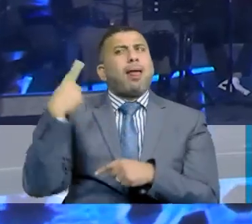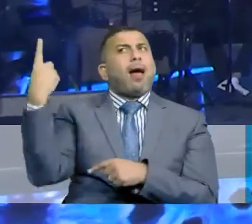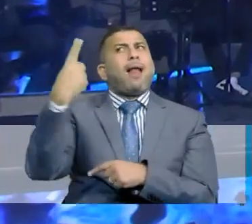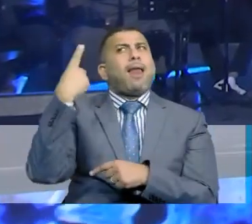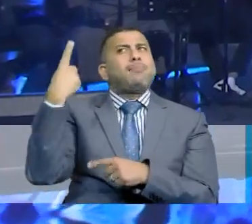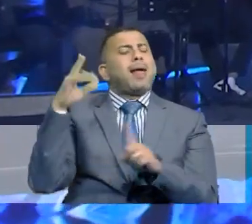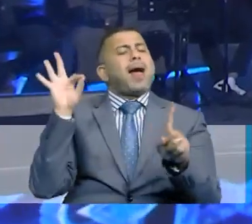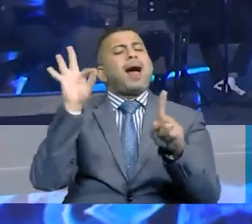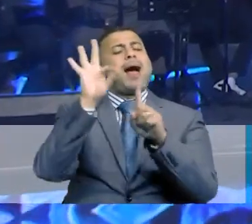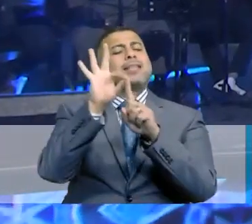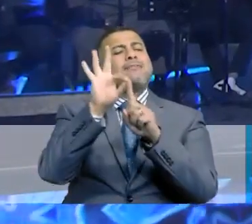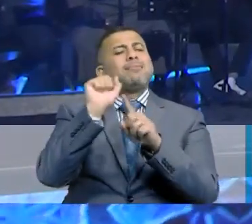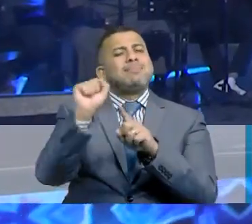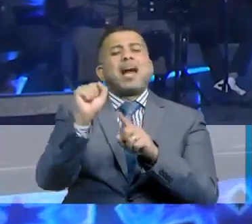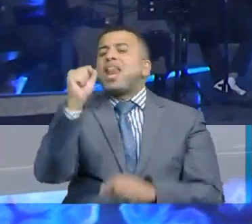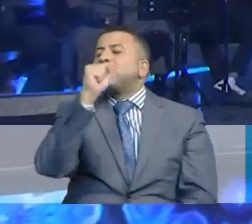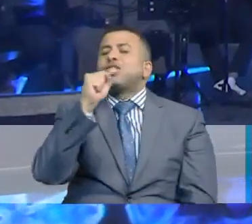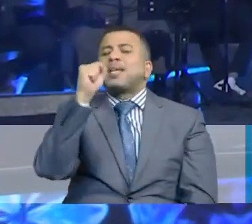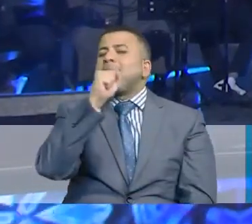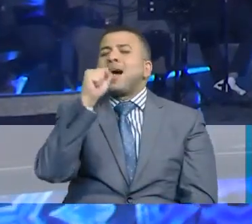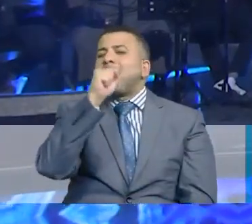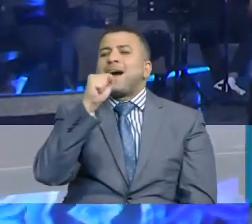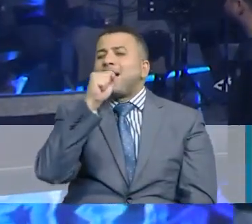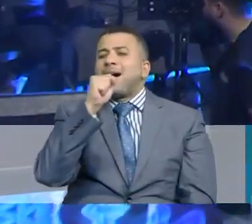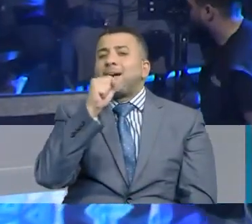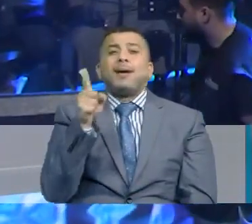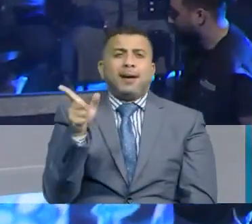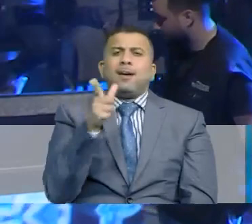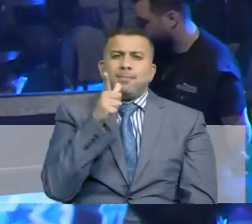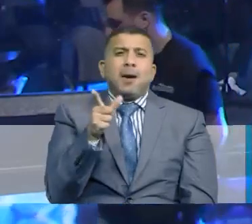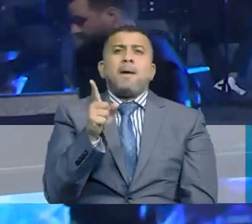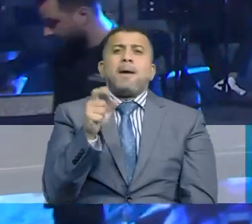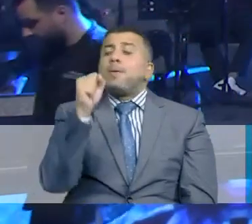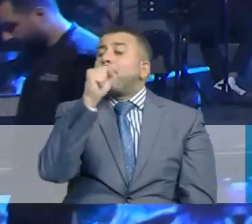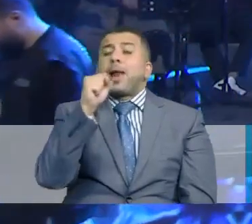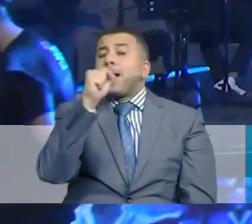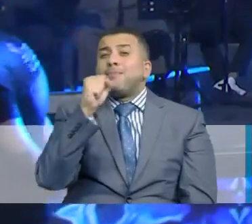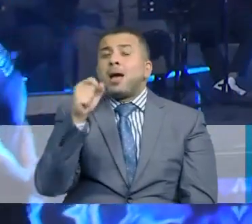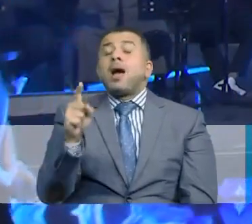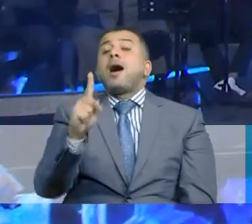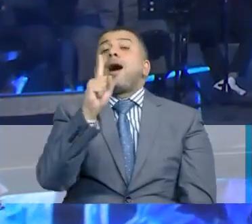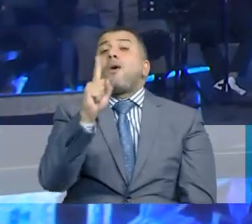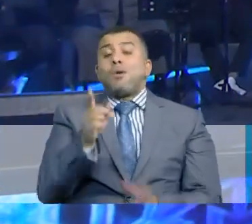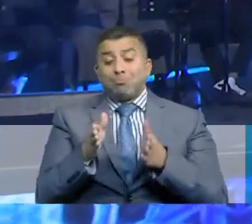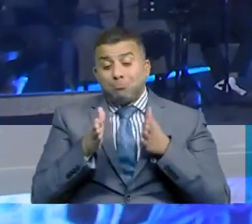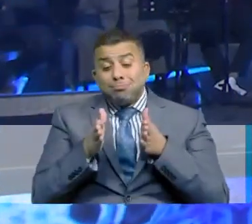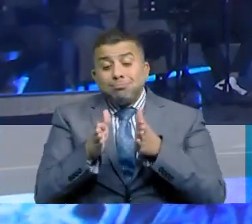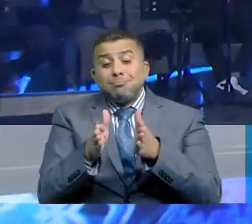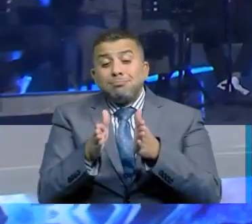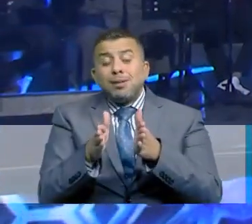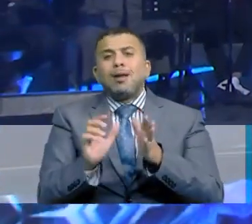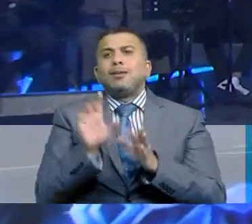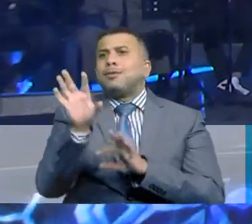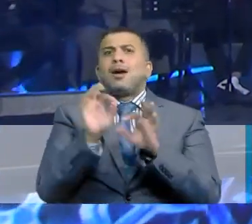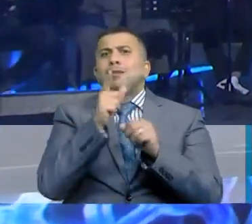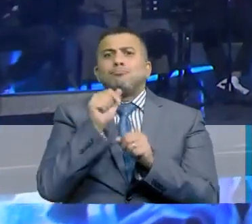العالمية الهادفة في مجال الإنشاد، برنامج مهم، برنامج هو الطريق أو بداية الطريق